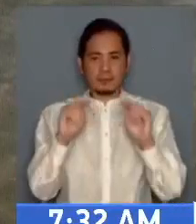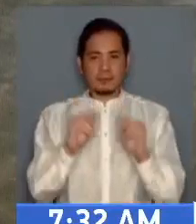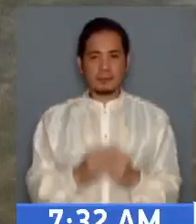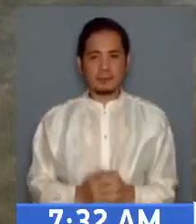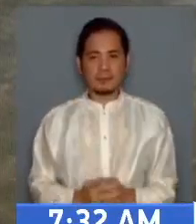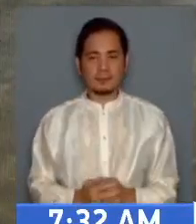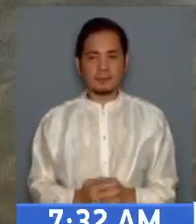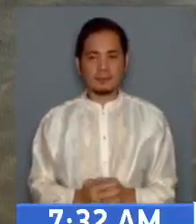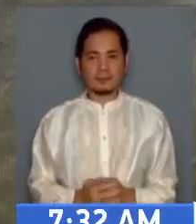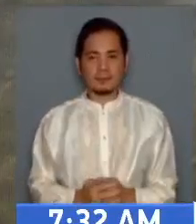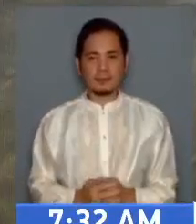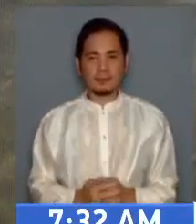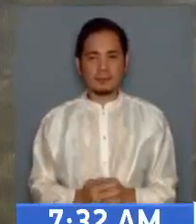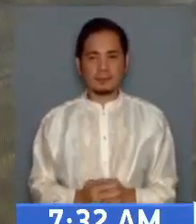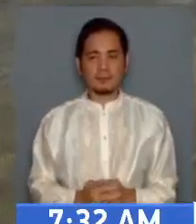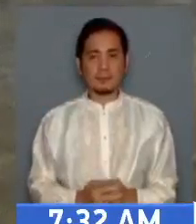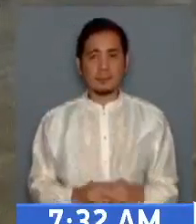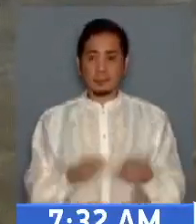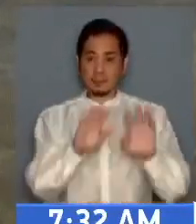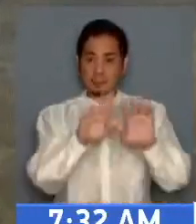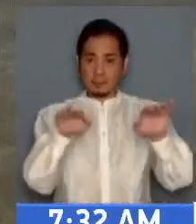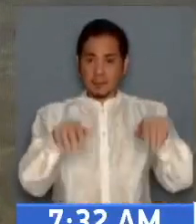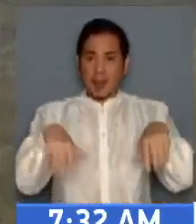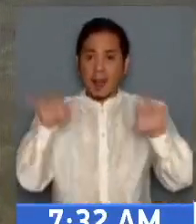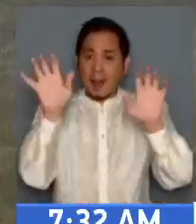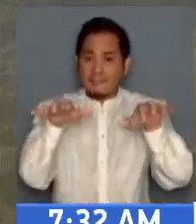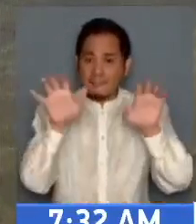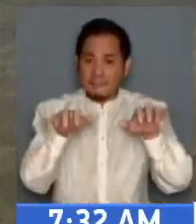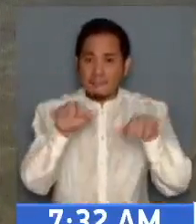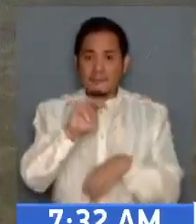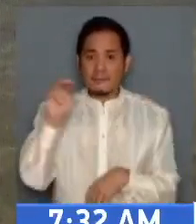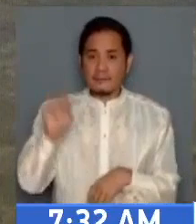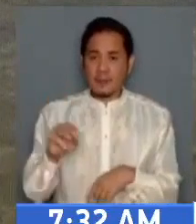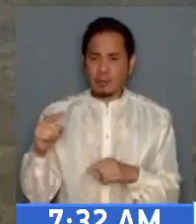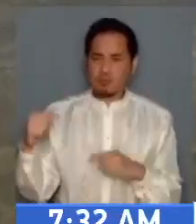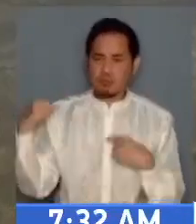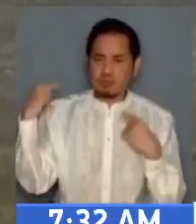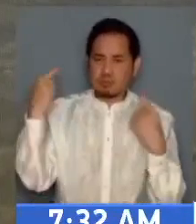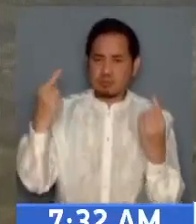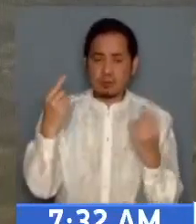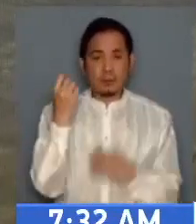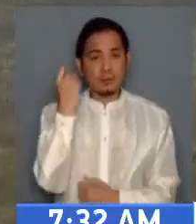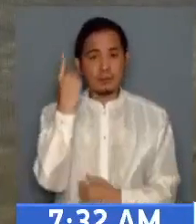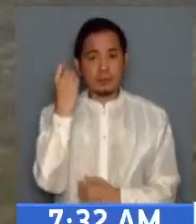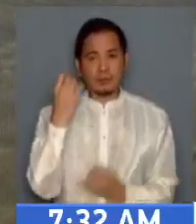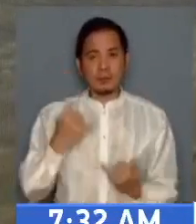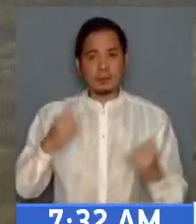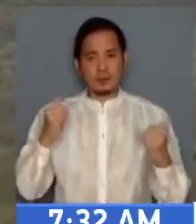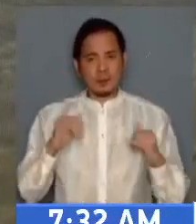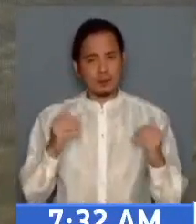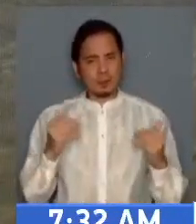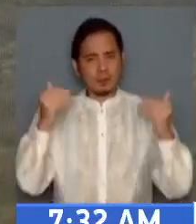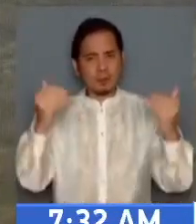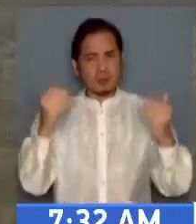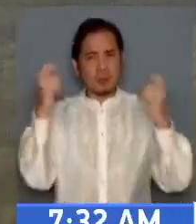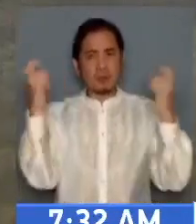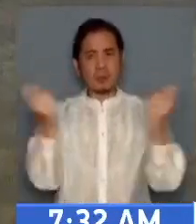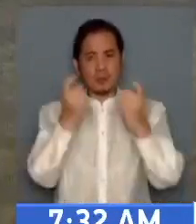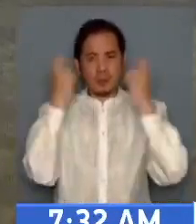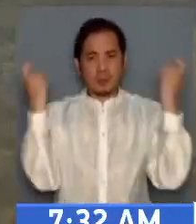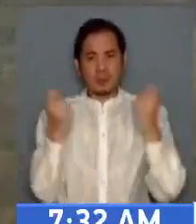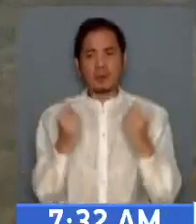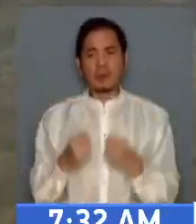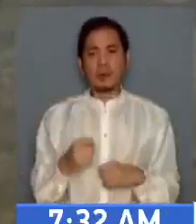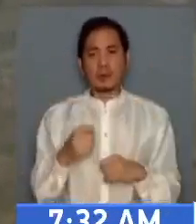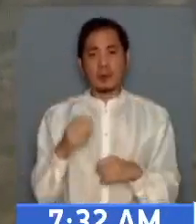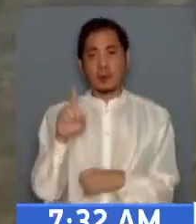Umuulan sa Maynila mula kanina pang madaling araw, pero tuloy pa rin ang ilang aktibidad sa pagdiriwang na 125 selebrasyon ng Araw